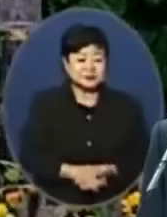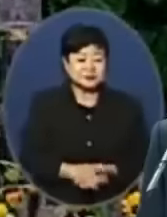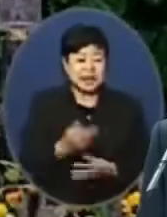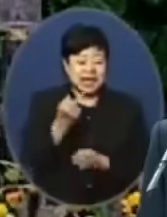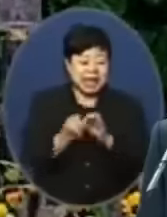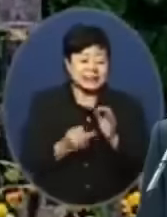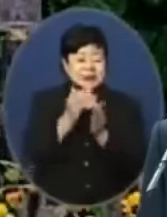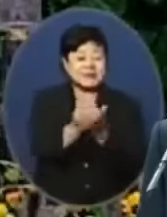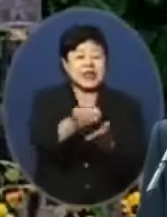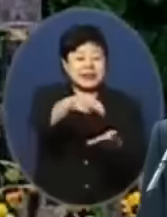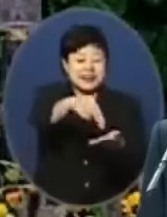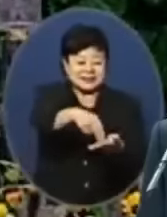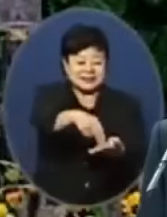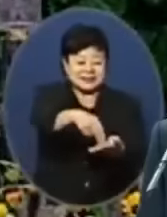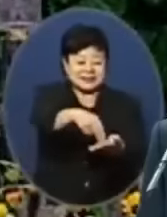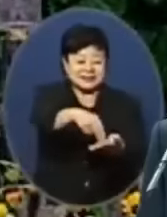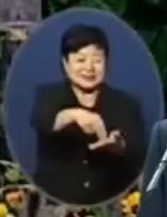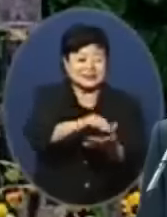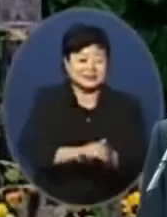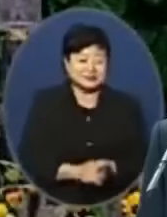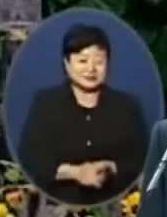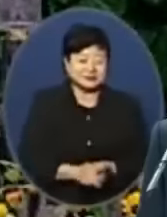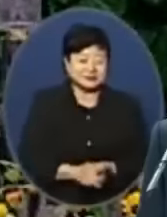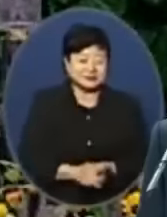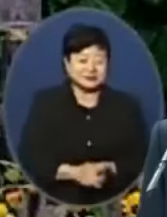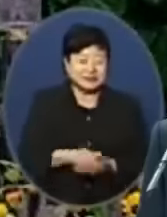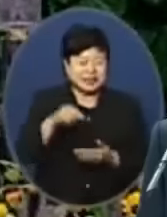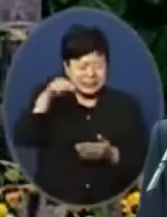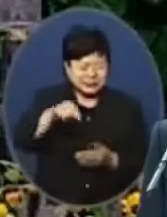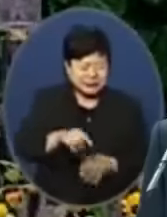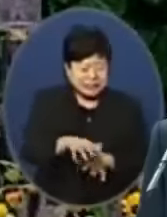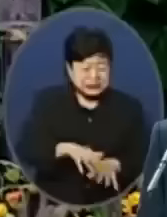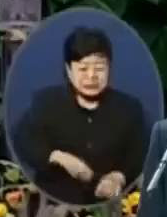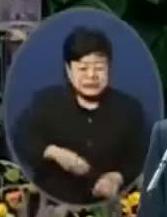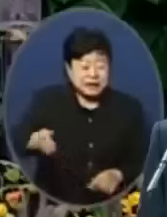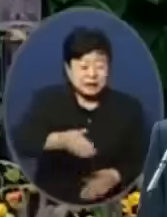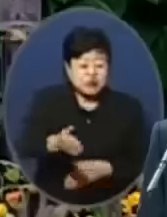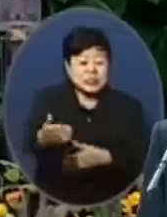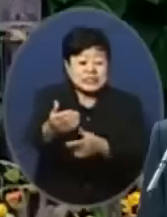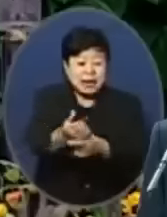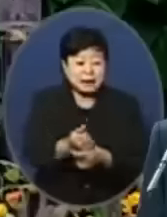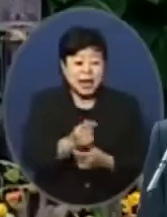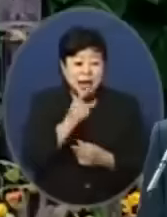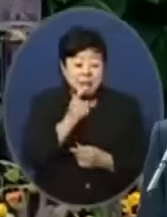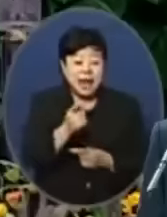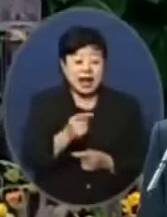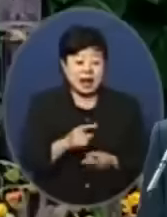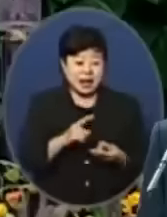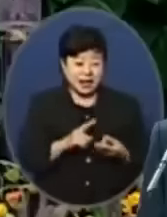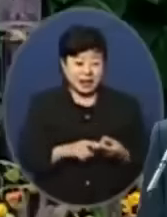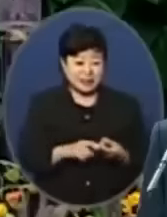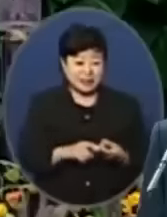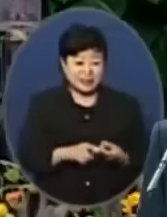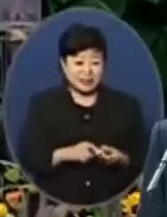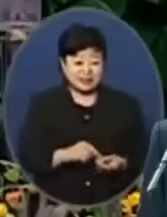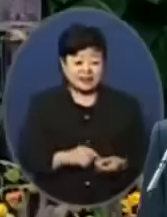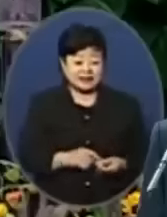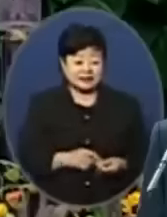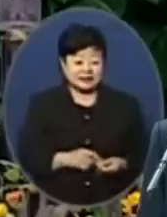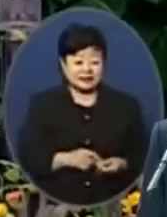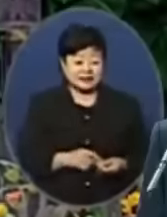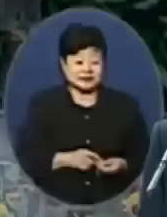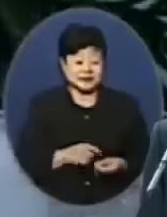아침에 배에 올라 타셔서 급히 들어가서 그물을 내려 고개를 잡아라 말씀할 때 의의 없는 생각인